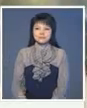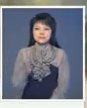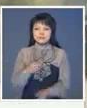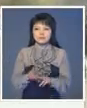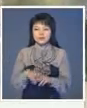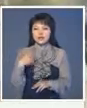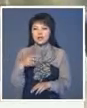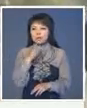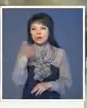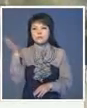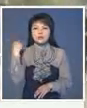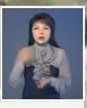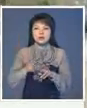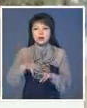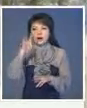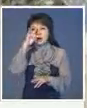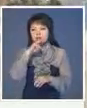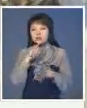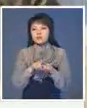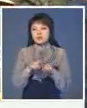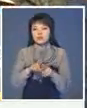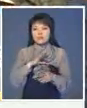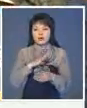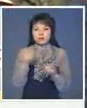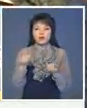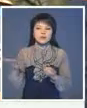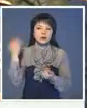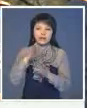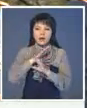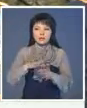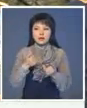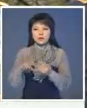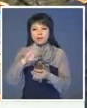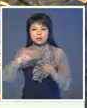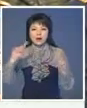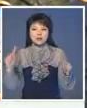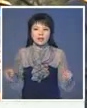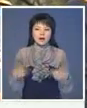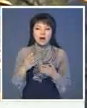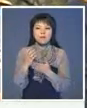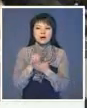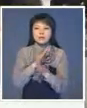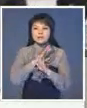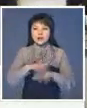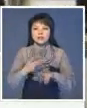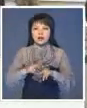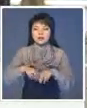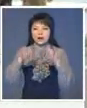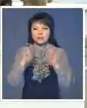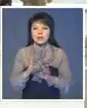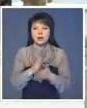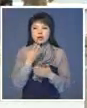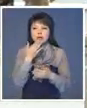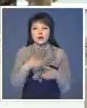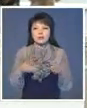Теңізшілер осыдан 20 жыл бұрын Қазақстан әскери теңіз күшінің бүгінгі жағдайын елестете алмайтынбыз деп еске алады. Базасы болмаған, маман тапшы,